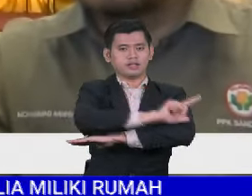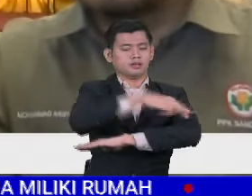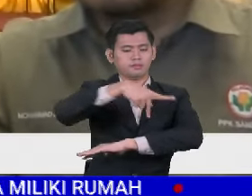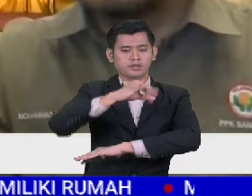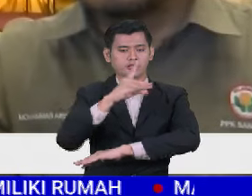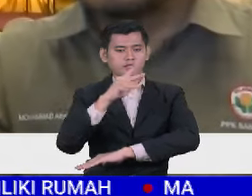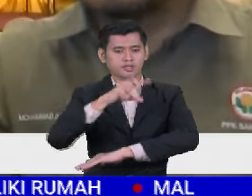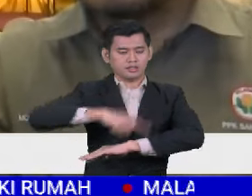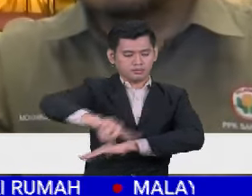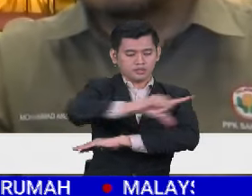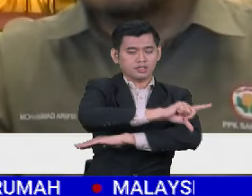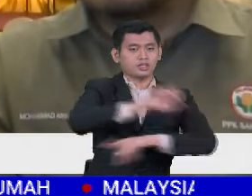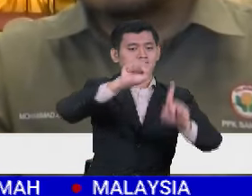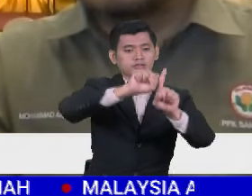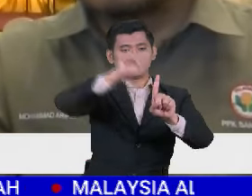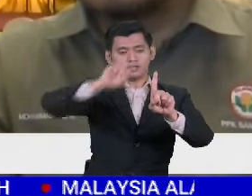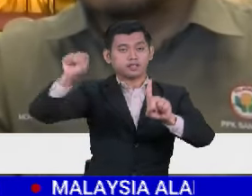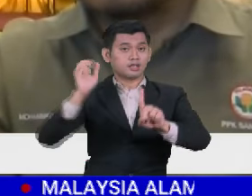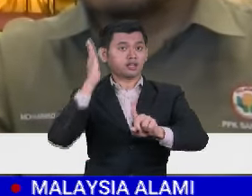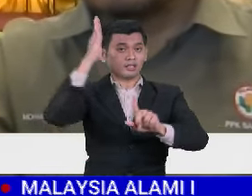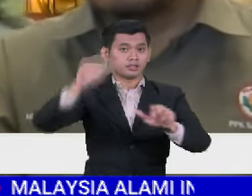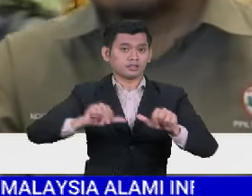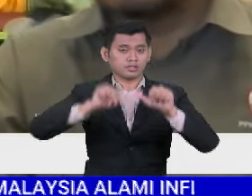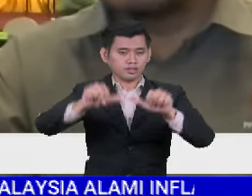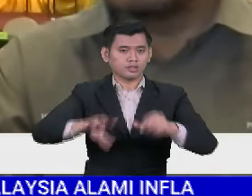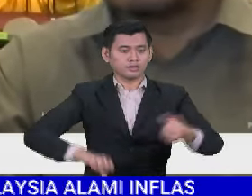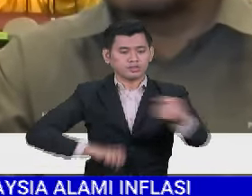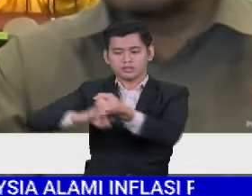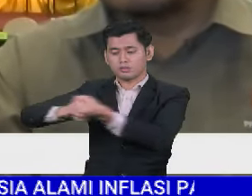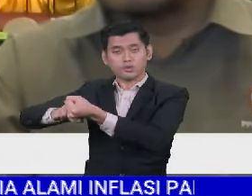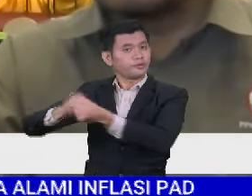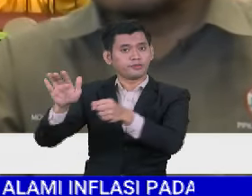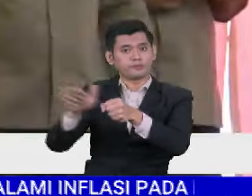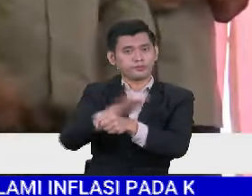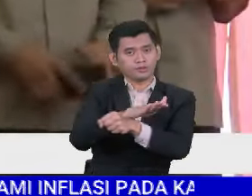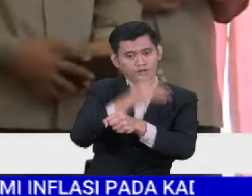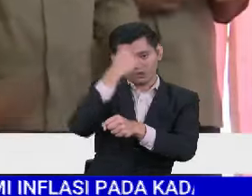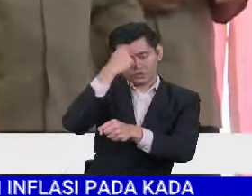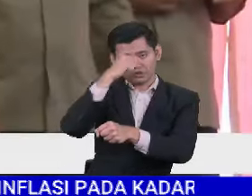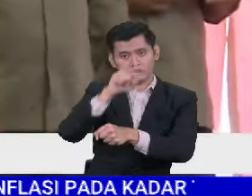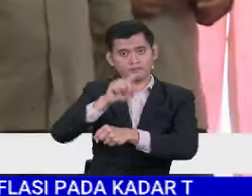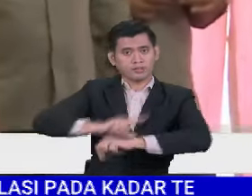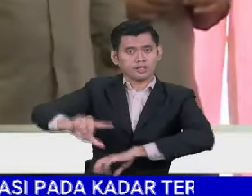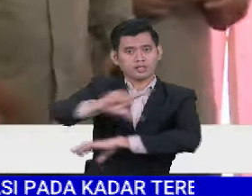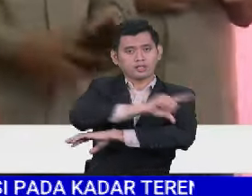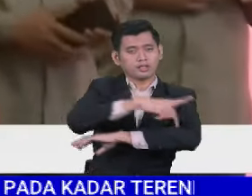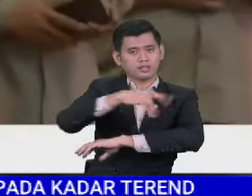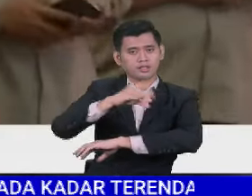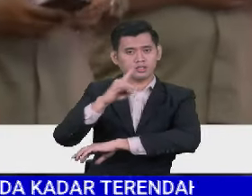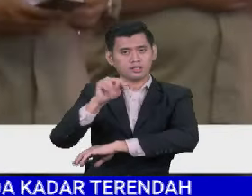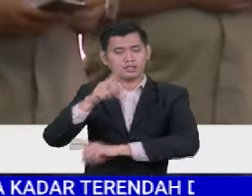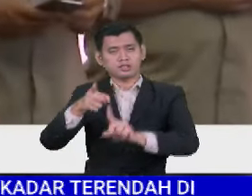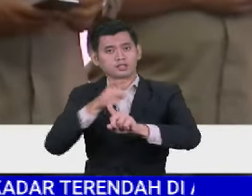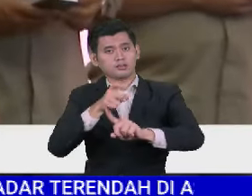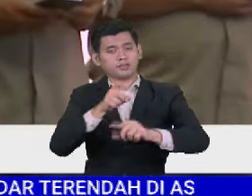dipikir Sandakan nih akan terus setelah memberikan sokongan sepenuhnya kepada pihak Tuan badan kau sangkakan melalui